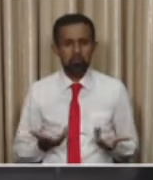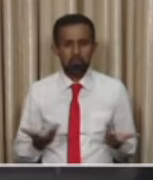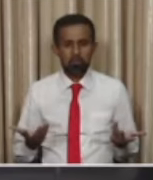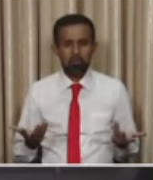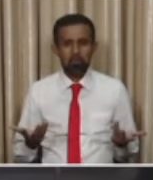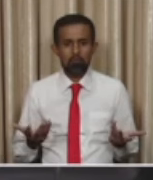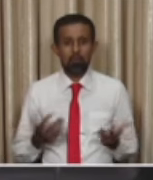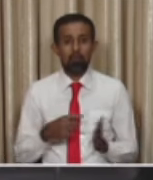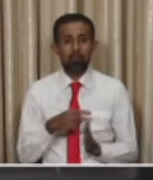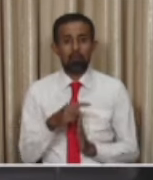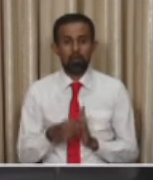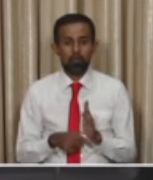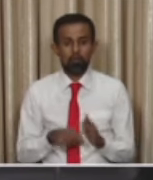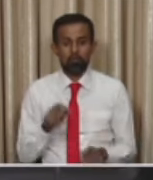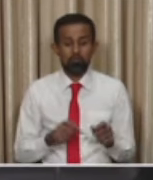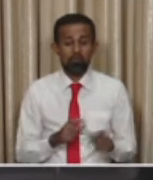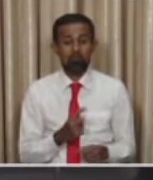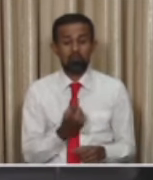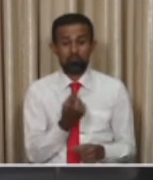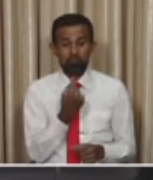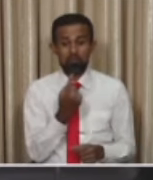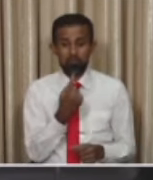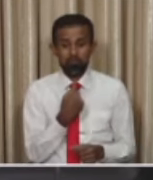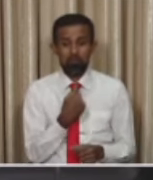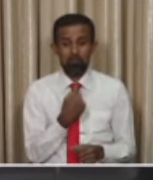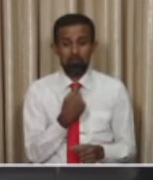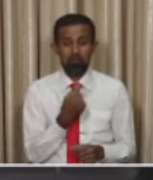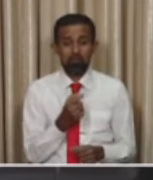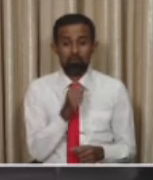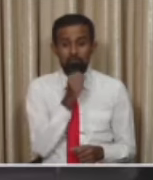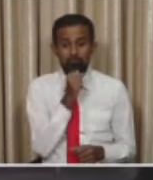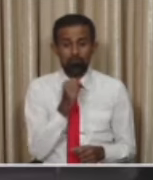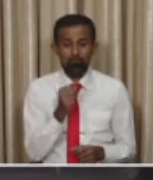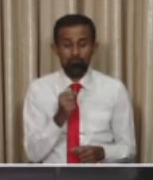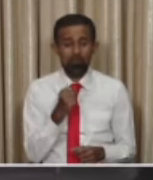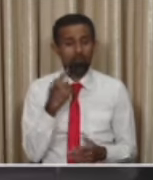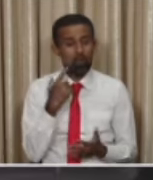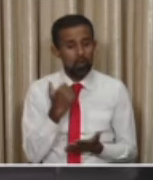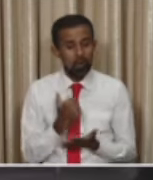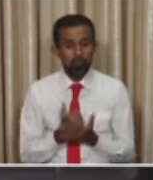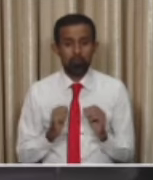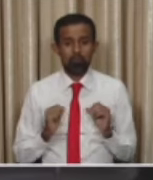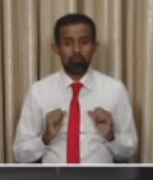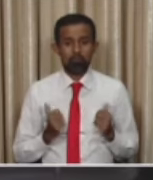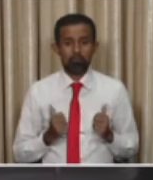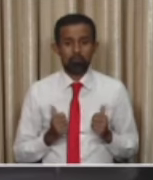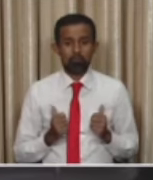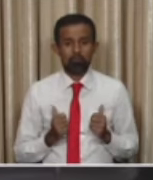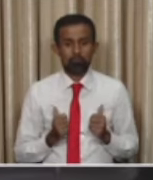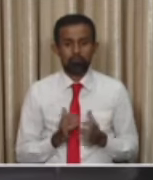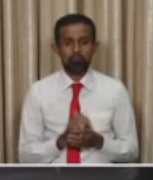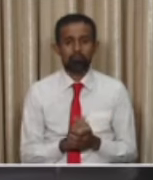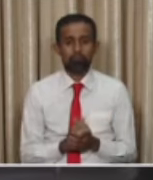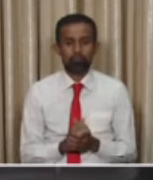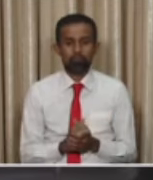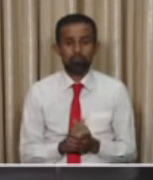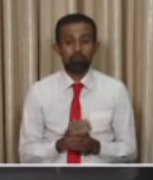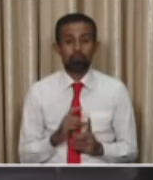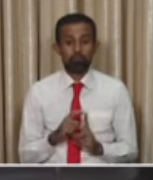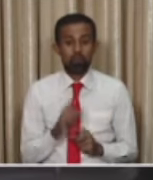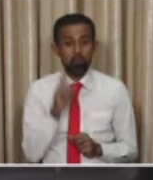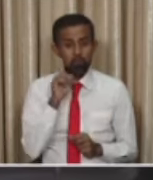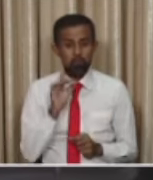රටේ ජනතාව කෑ ගහද්දී එතනුත් වැඩිහිටියෝ ඊට අමාරුවෙන් ජීවත් වෙද්දී, මොකද දැඩි